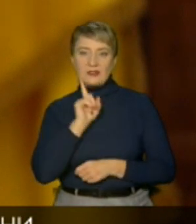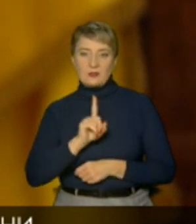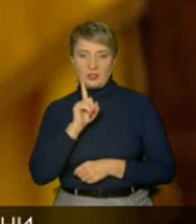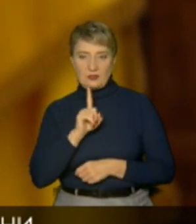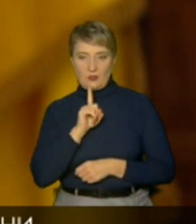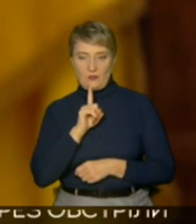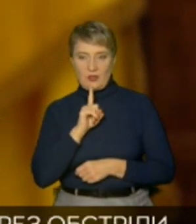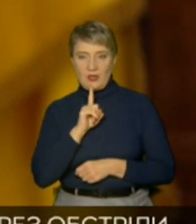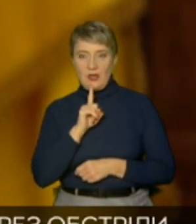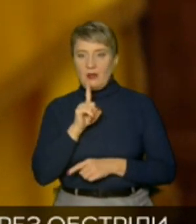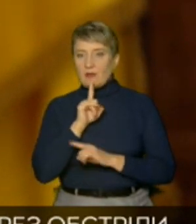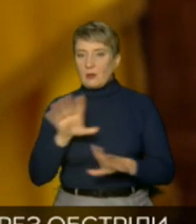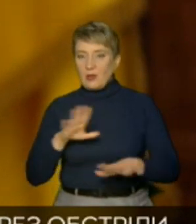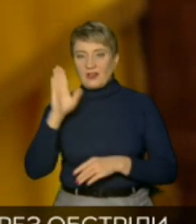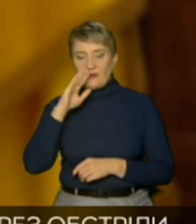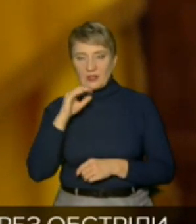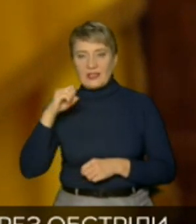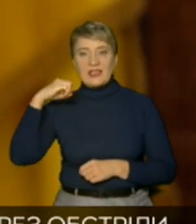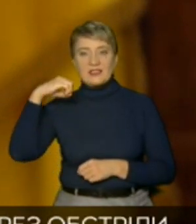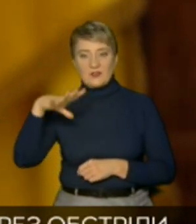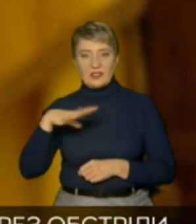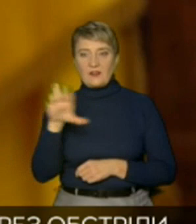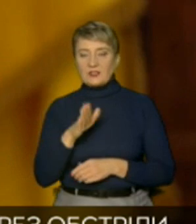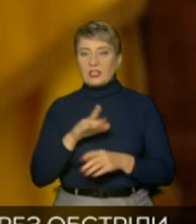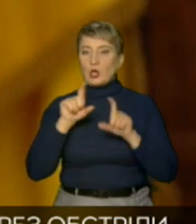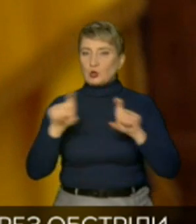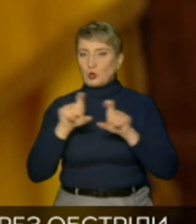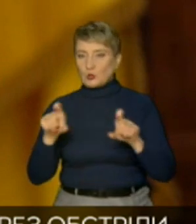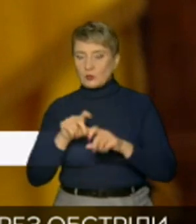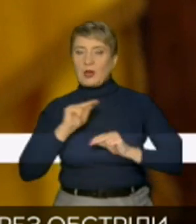світла. Але всі служби працюють, і все ми поновимо як можна швидше.